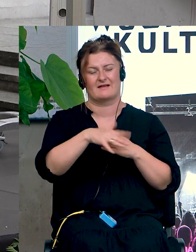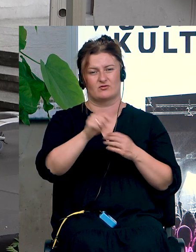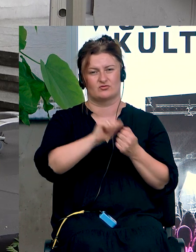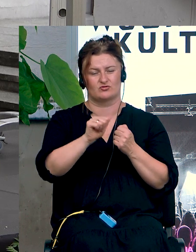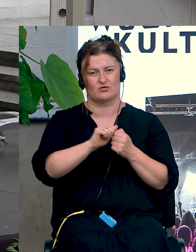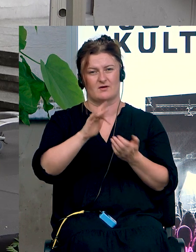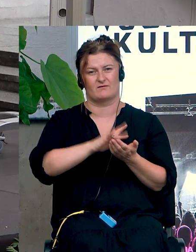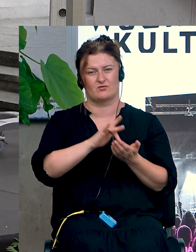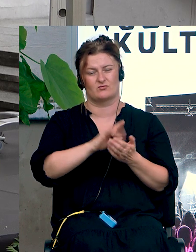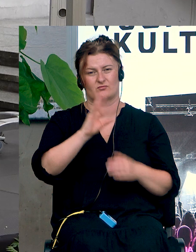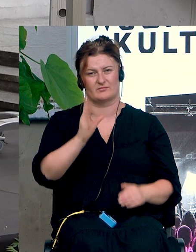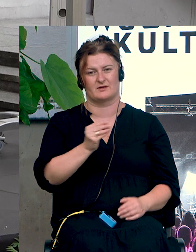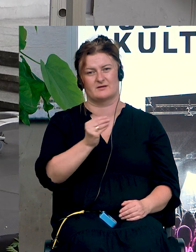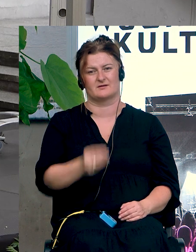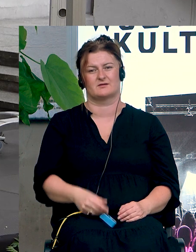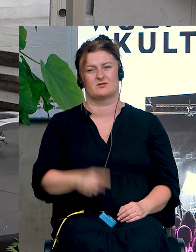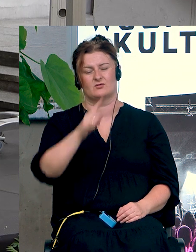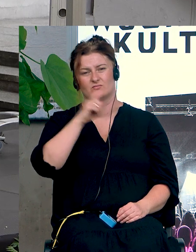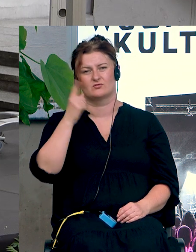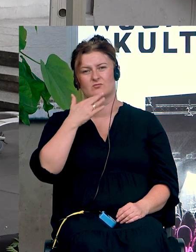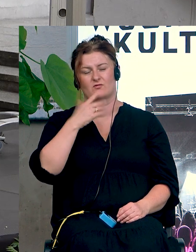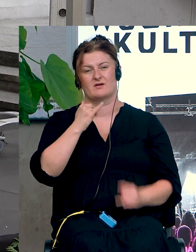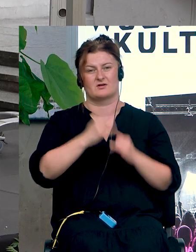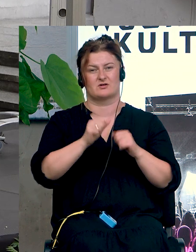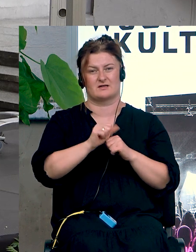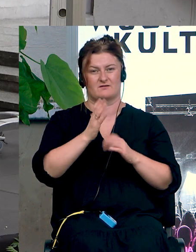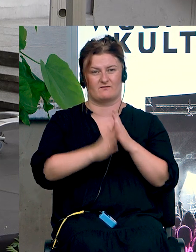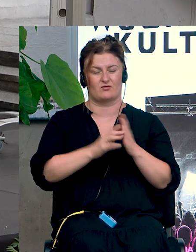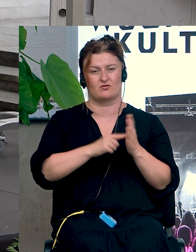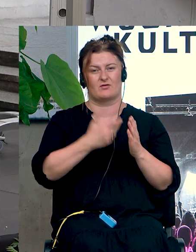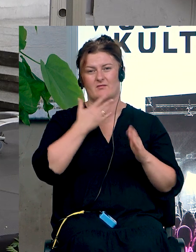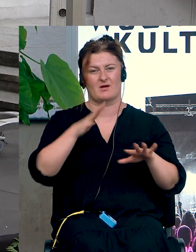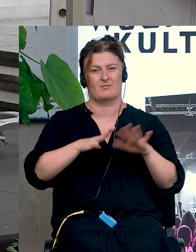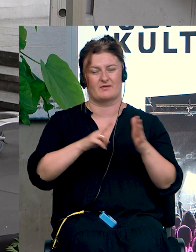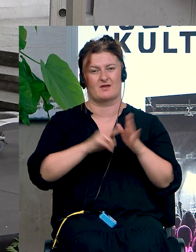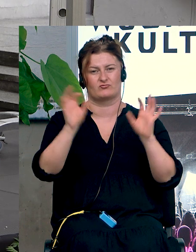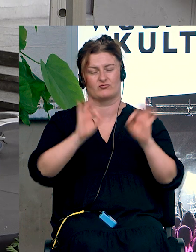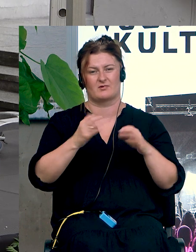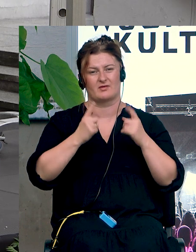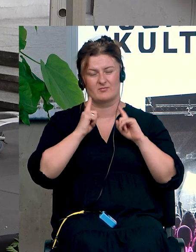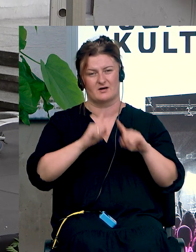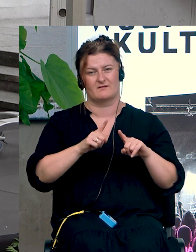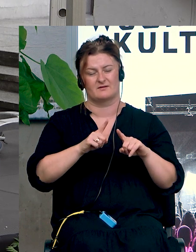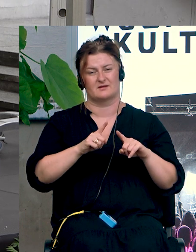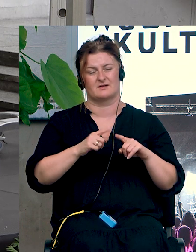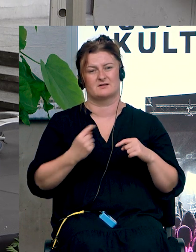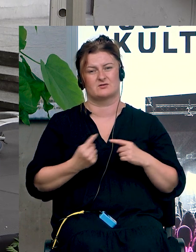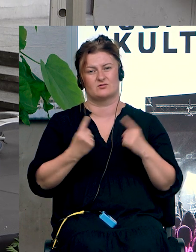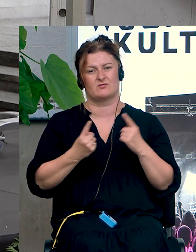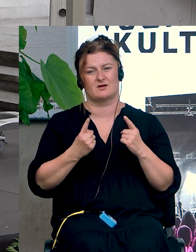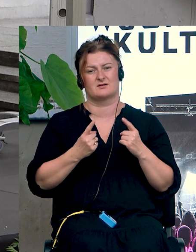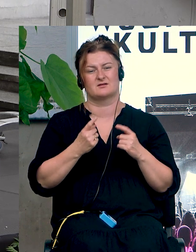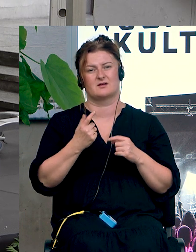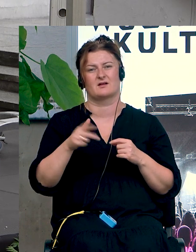zniszczona, w środku piękna. I ludzie mówią, że jak jest wojna, to nie ma miejsca na sztukę, ale to nieprawda. W momencie, w